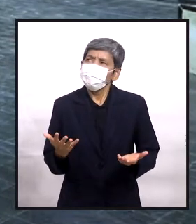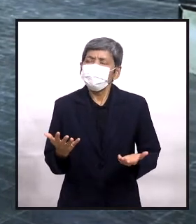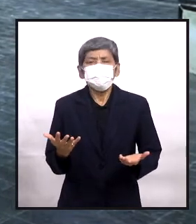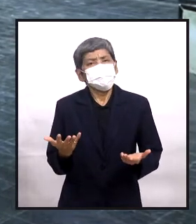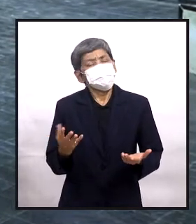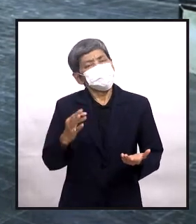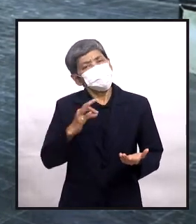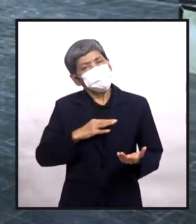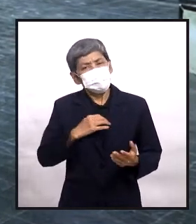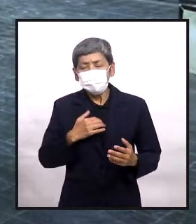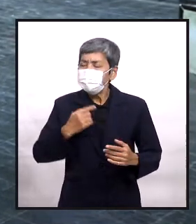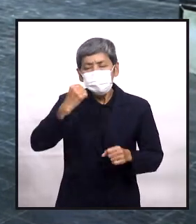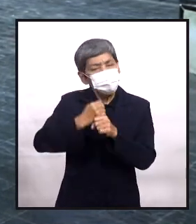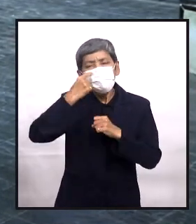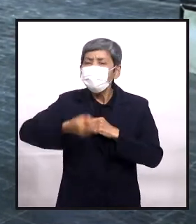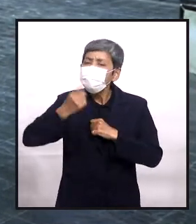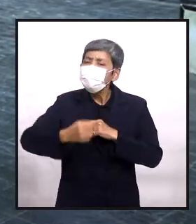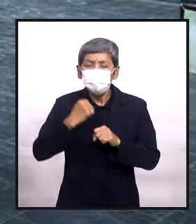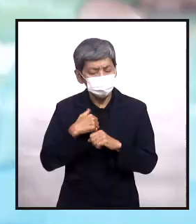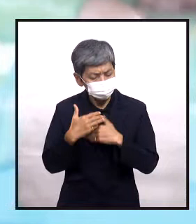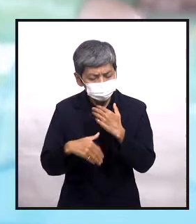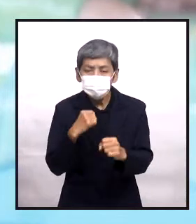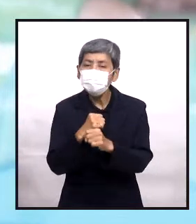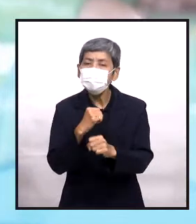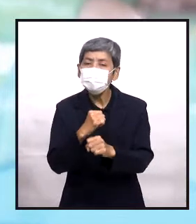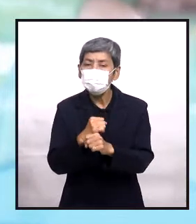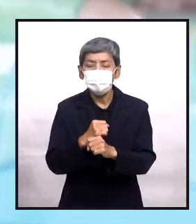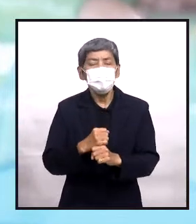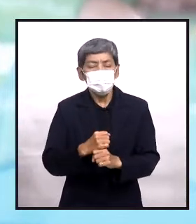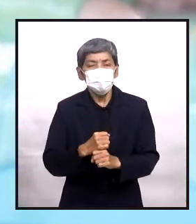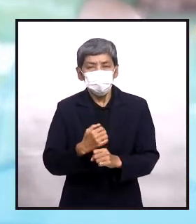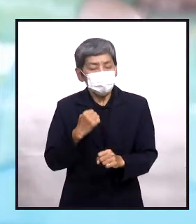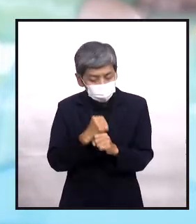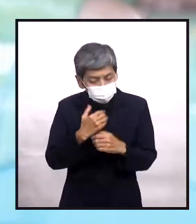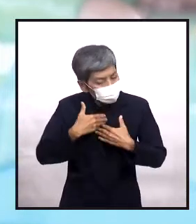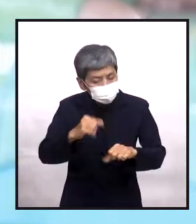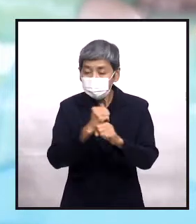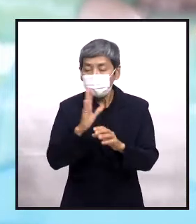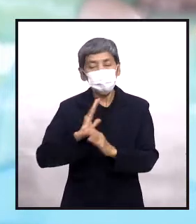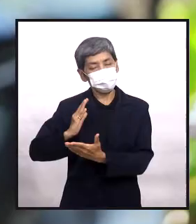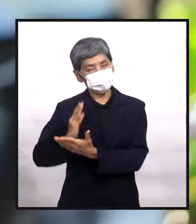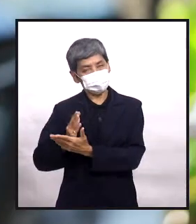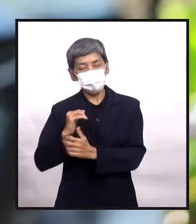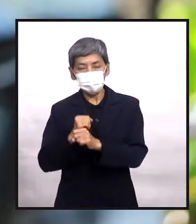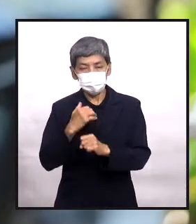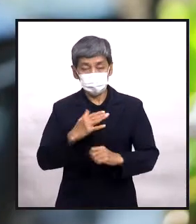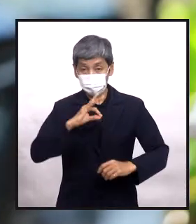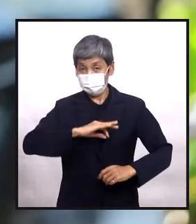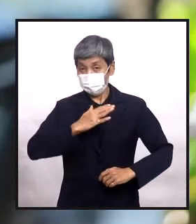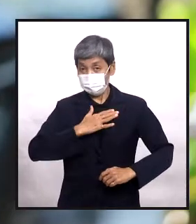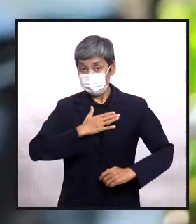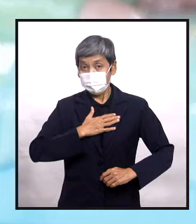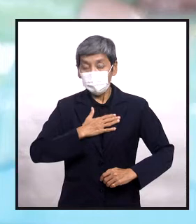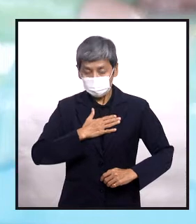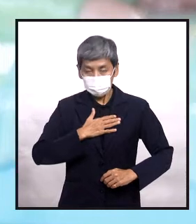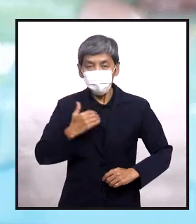ไม่มันก็ไม่ได้รู้สึกว่าเสียพลังอะไรครับเหมือนทำไปตามเหตุปัจจัยทำได้ก็ทำไม่ได้ก็ไม่ทำแต่ว่าถ้าโดยส่วนตัว